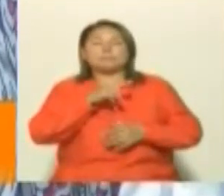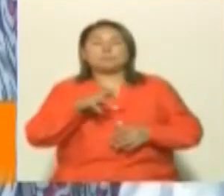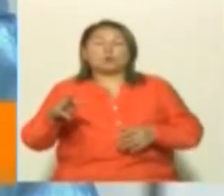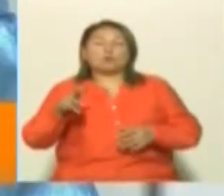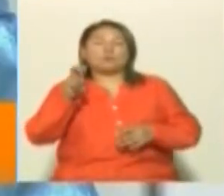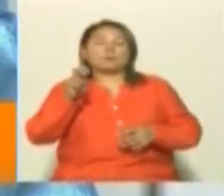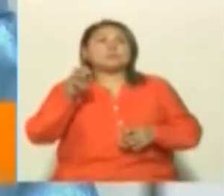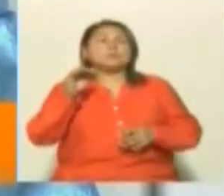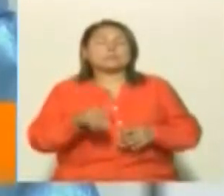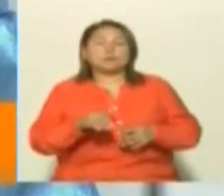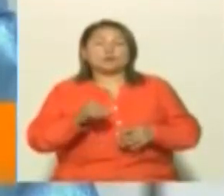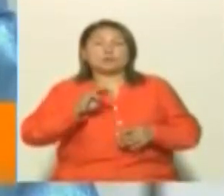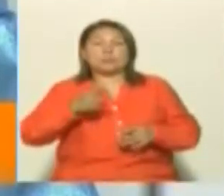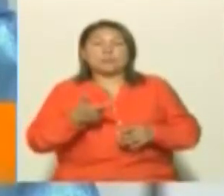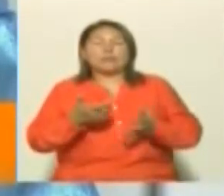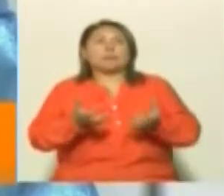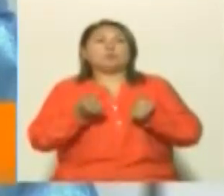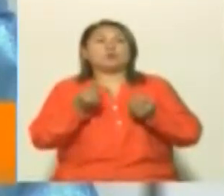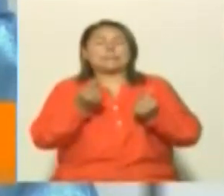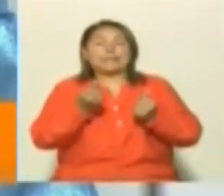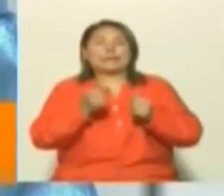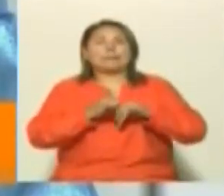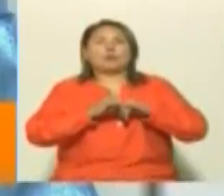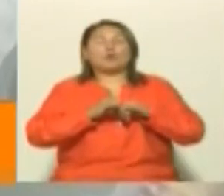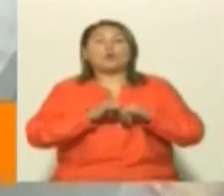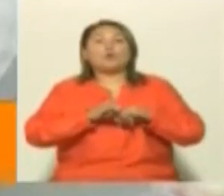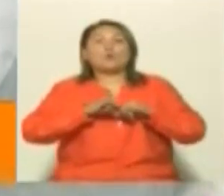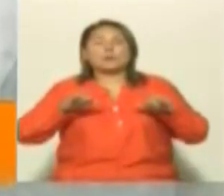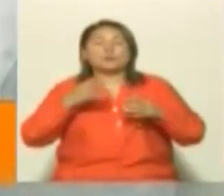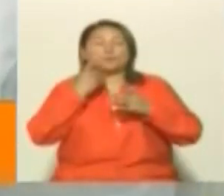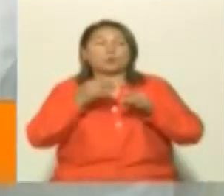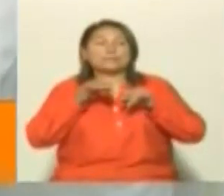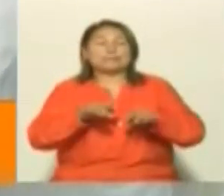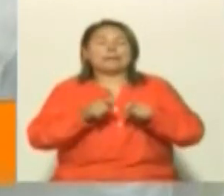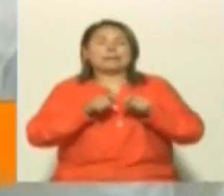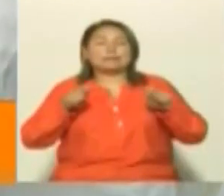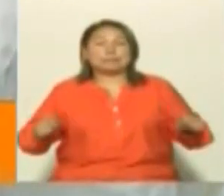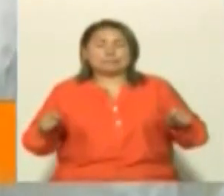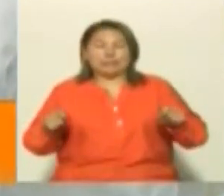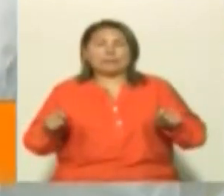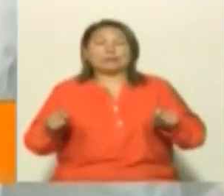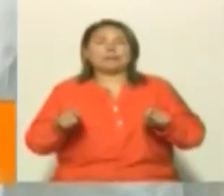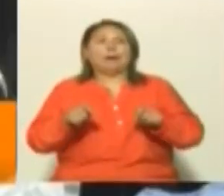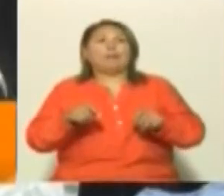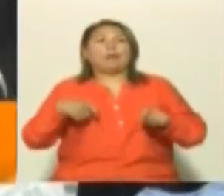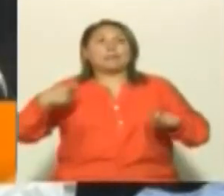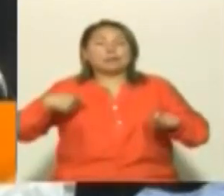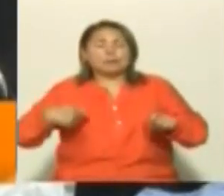1я тенге на полученные деньги она расширила своё дело открыла небольшое ателье и наняла двух